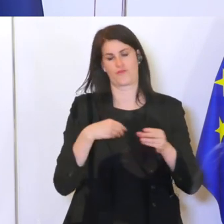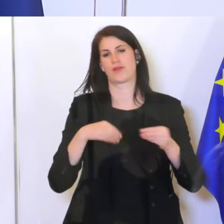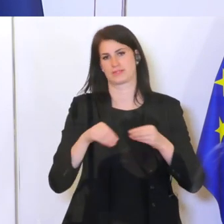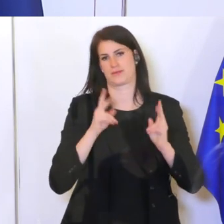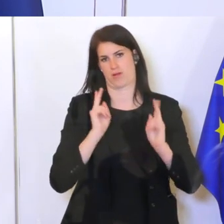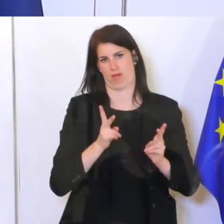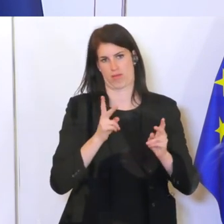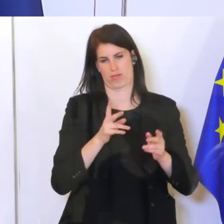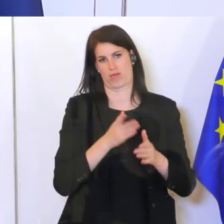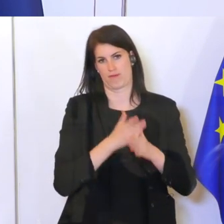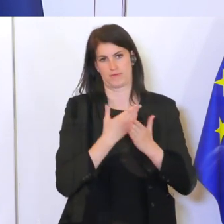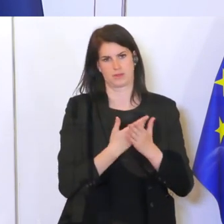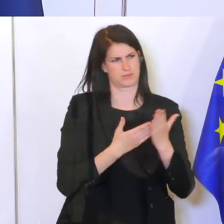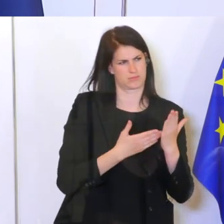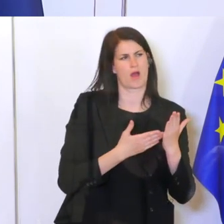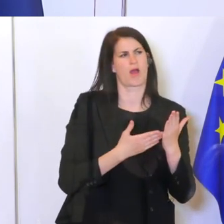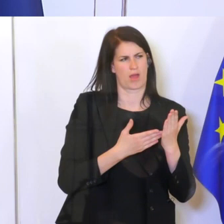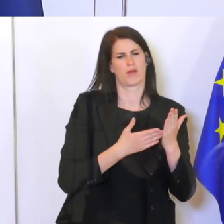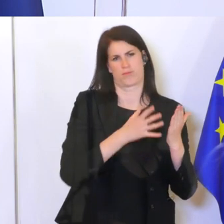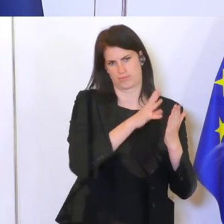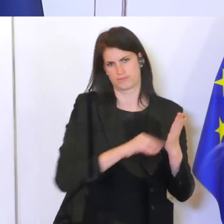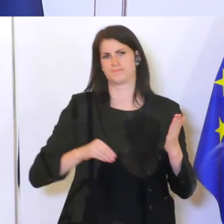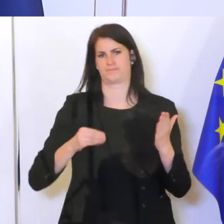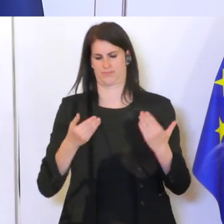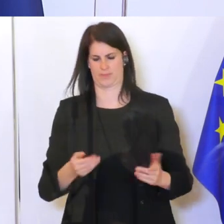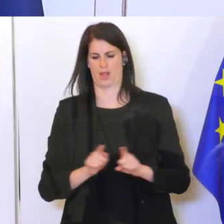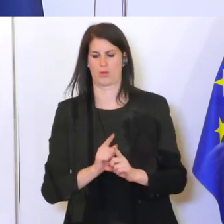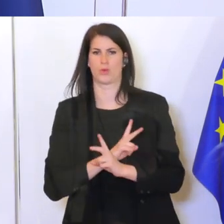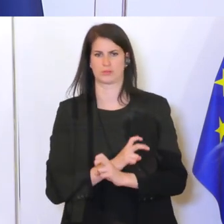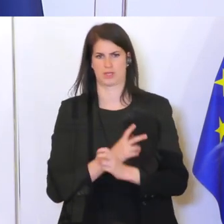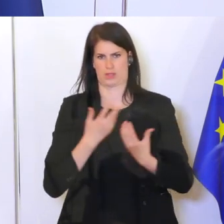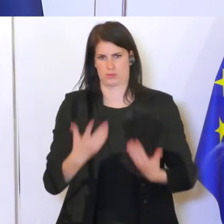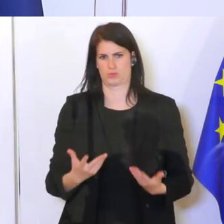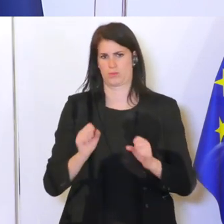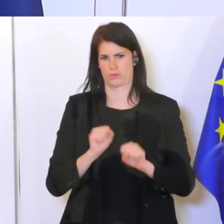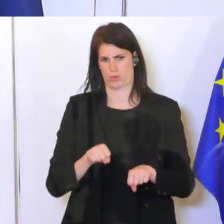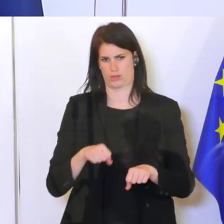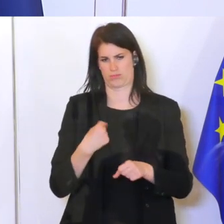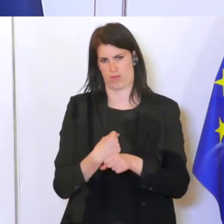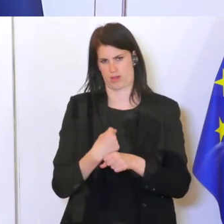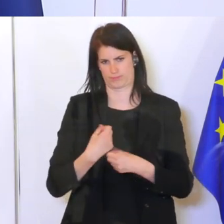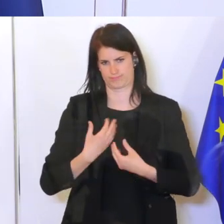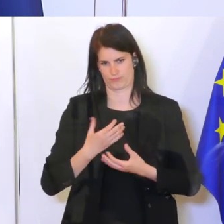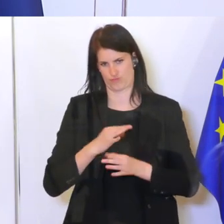sehr, dass wir das jetzt auch in Österreich ermöglichen können.